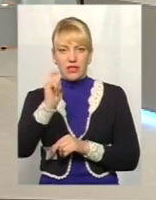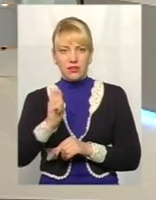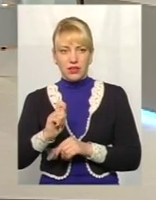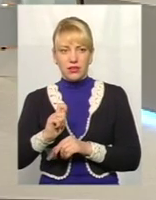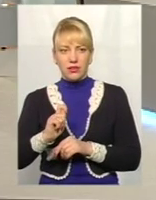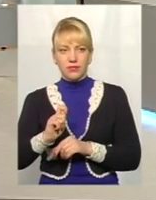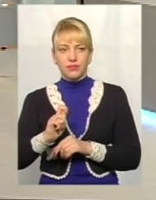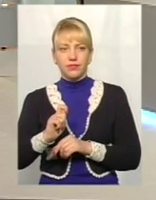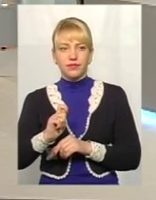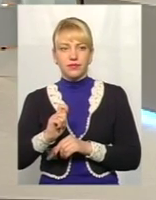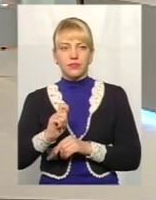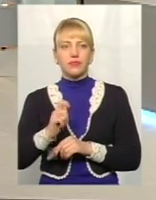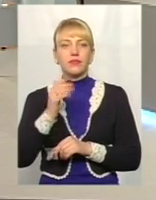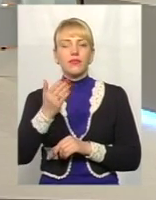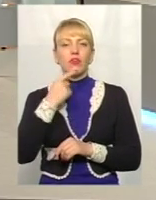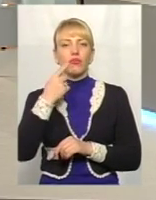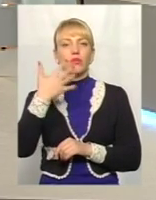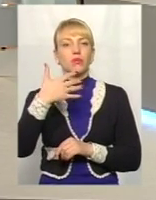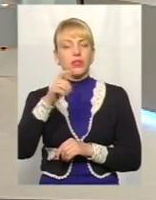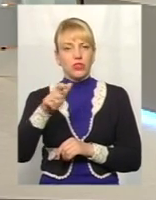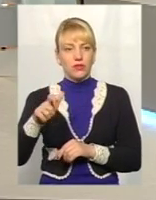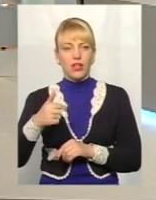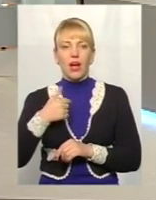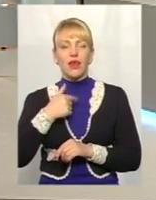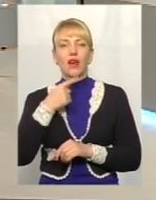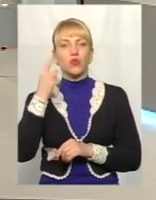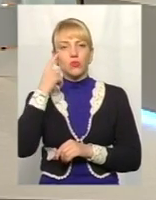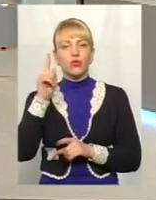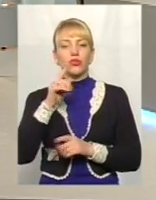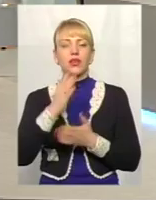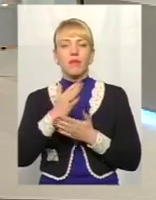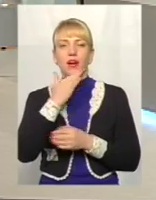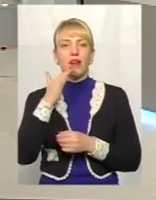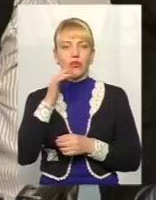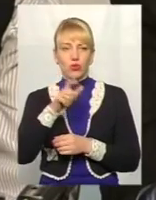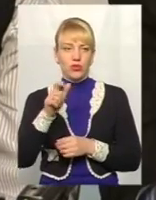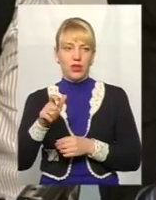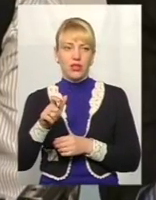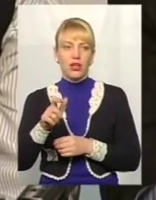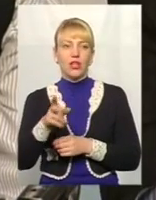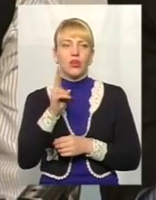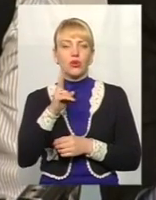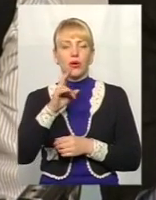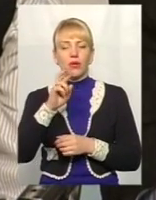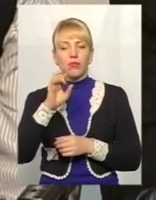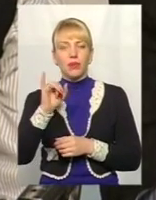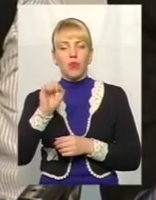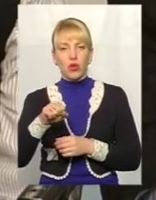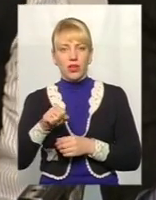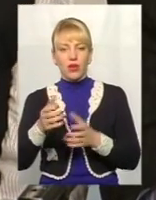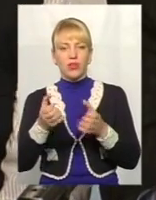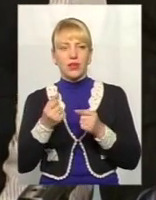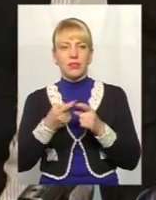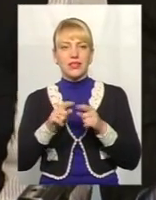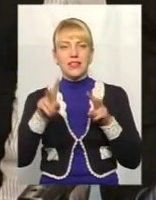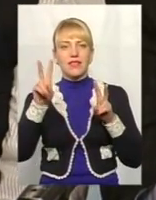під час війни, ви говорите про 50 чоловік, я думаю, що дуже багато є людей, які б могли отримати це